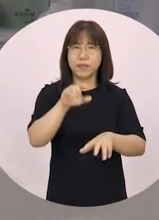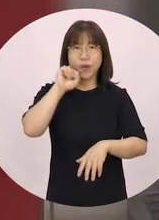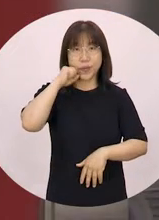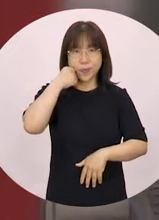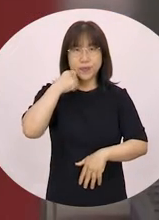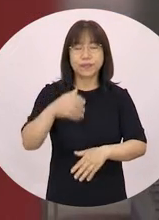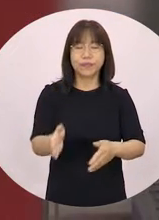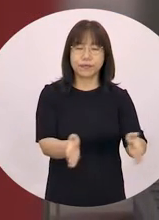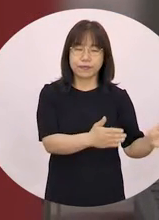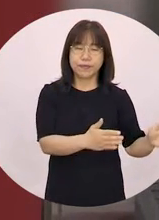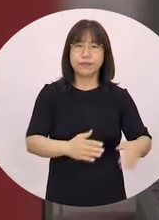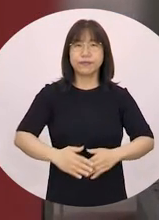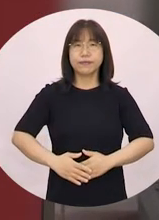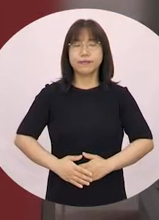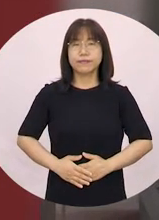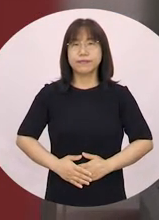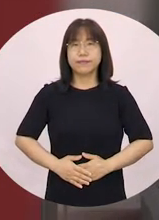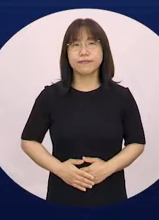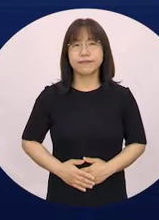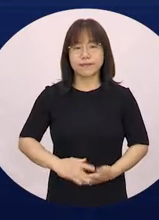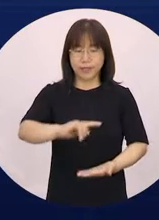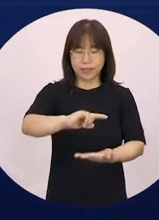시행되지 않고 있습니다.